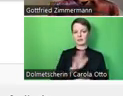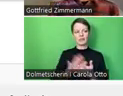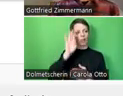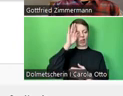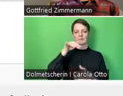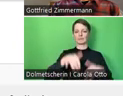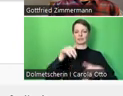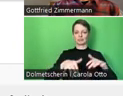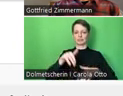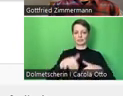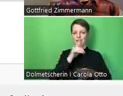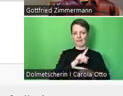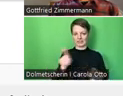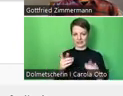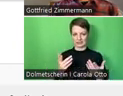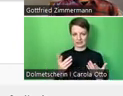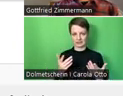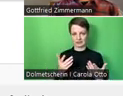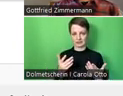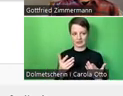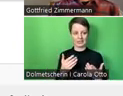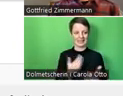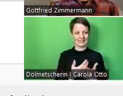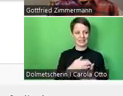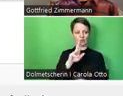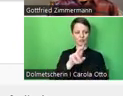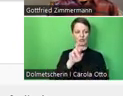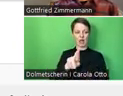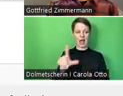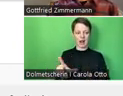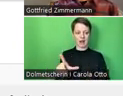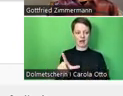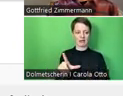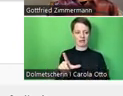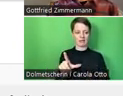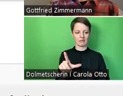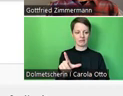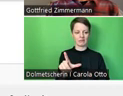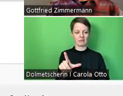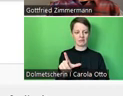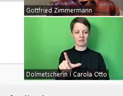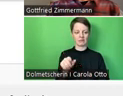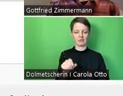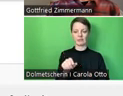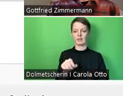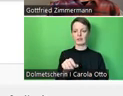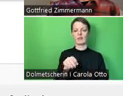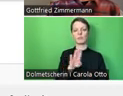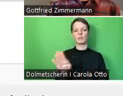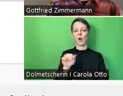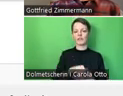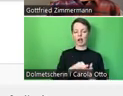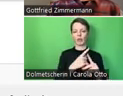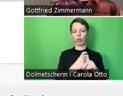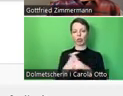sollte. Also die URL hier ist die hier mit Beuth Verlag und dann irgendwie was